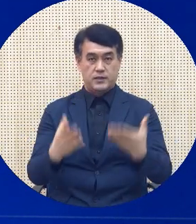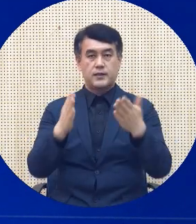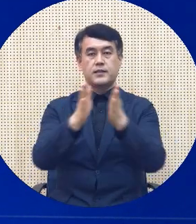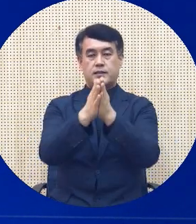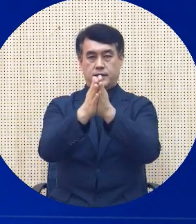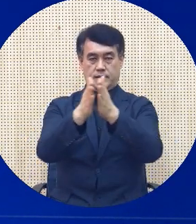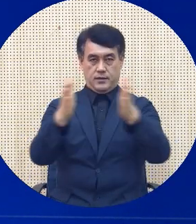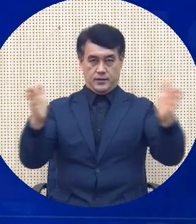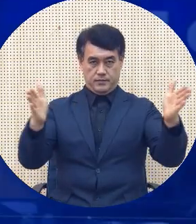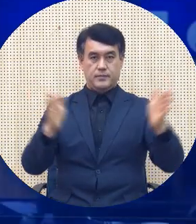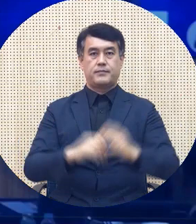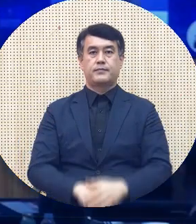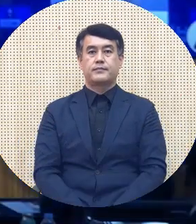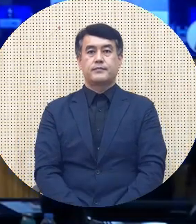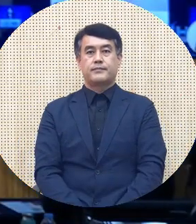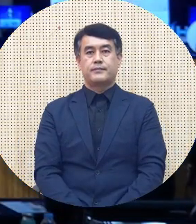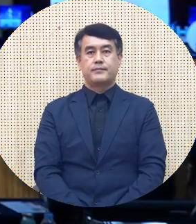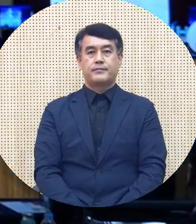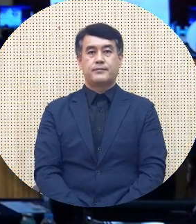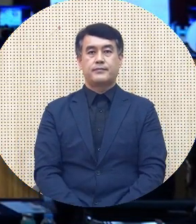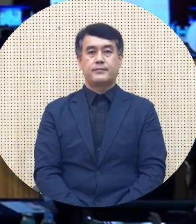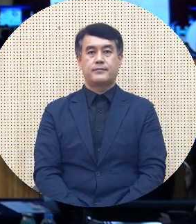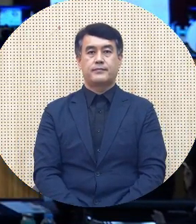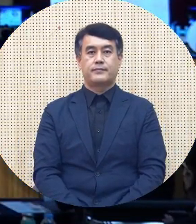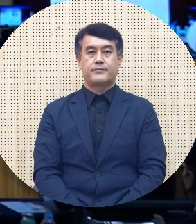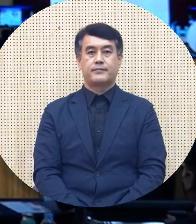기념식을 시작하도록 하겠습니다.